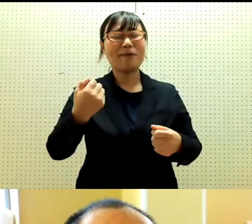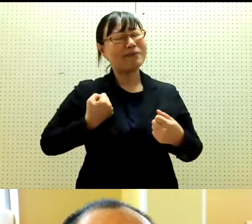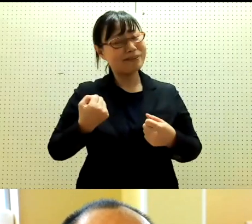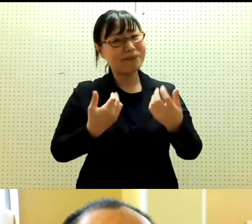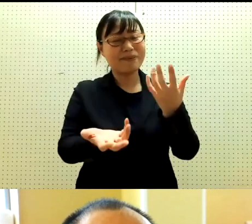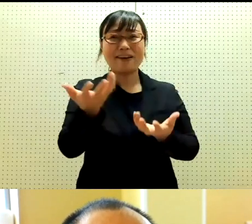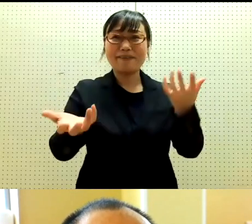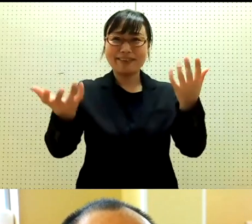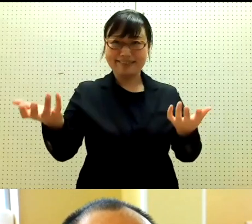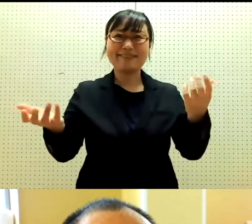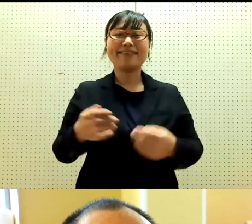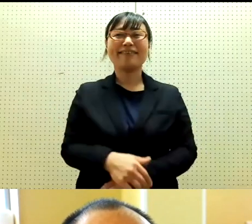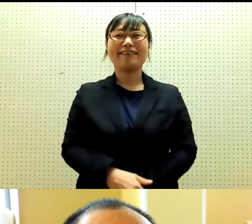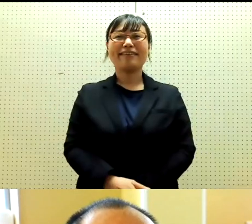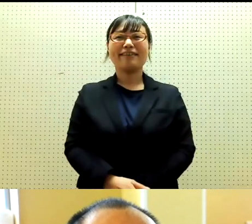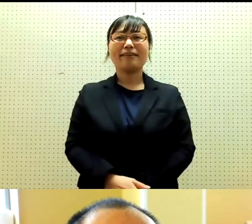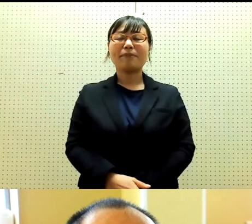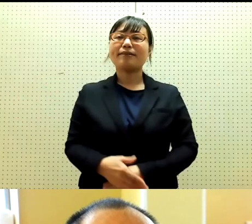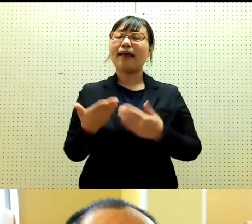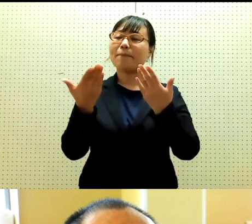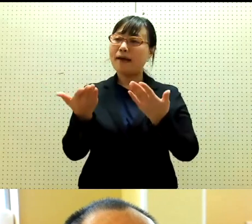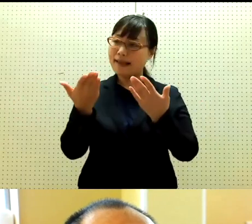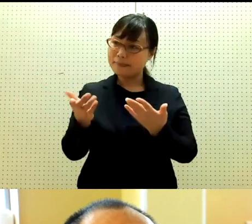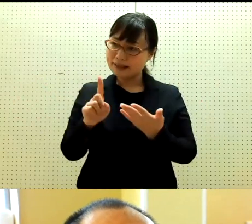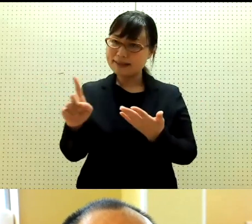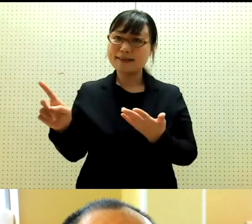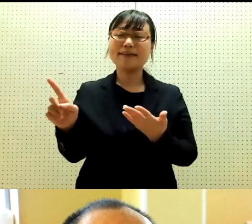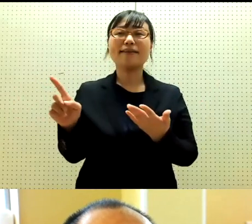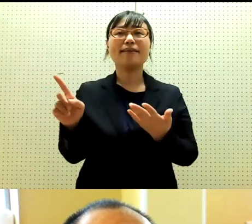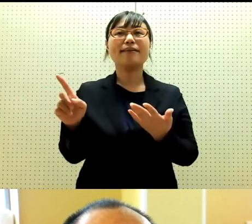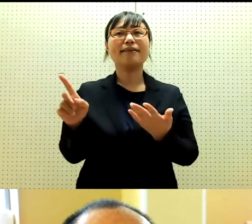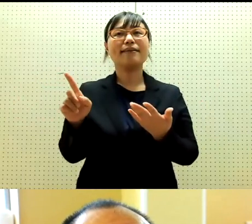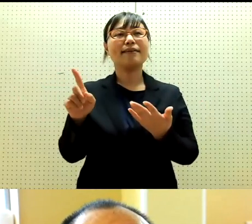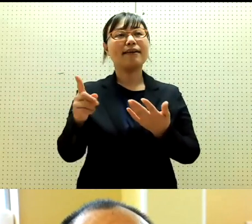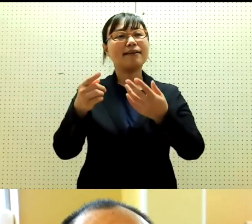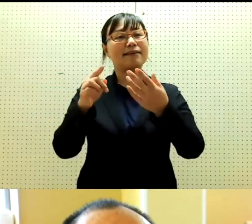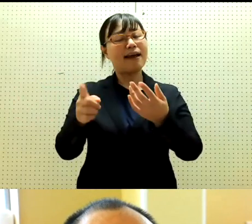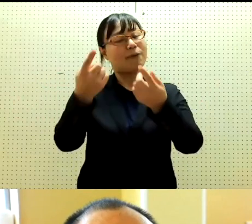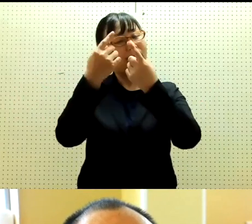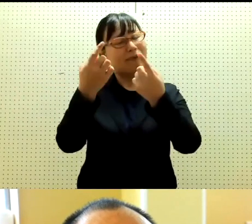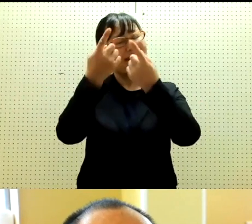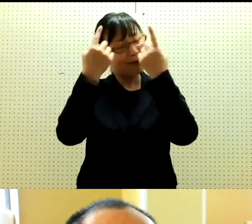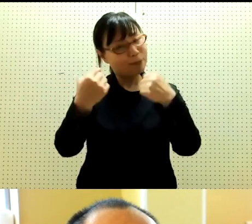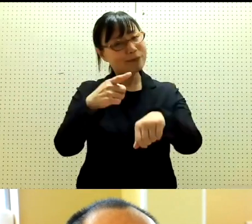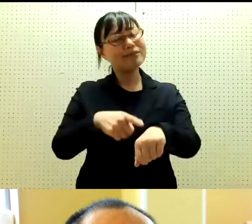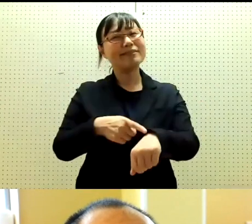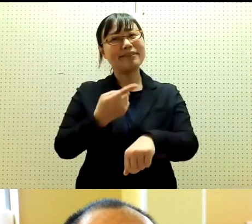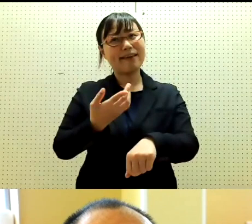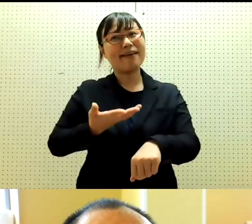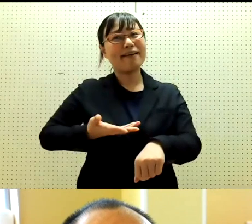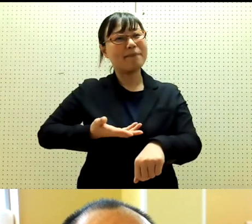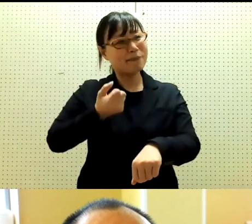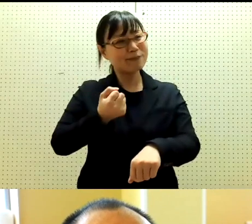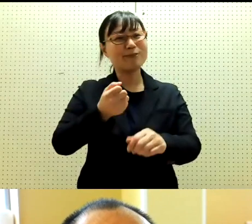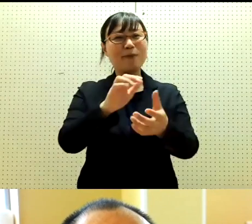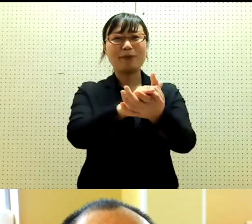やっぱり学びが少し、個性的な友達がやっぱり